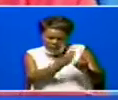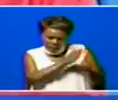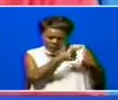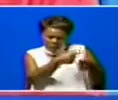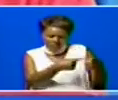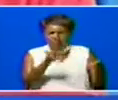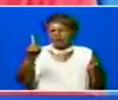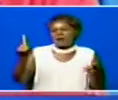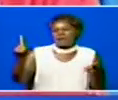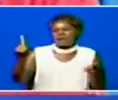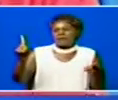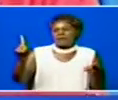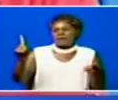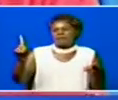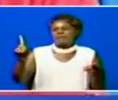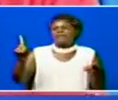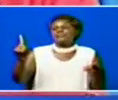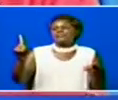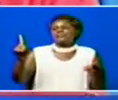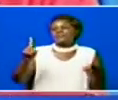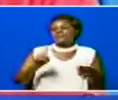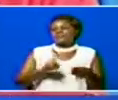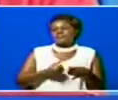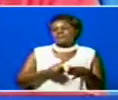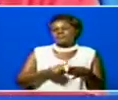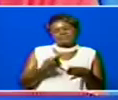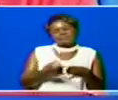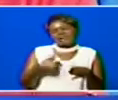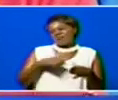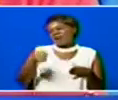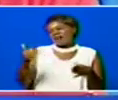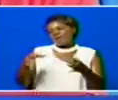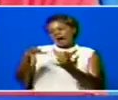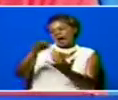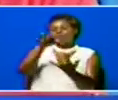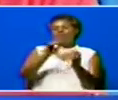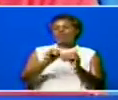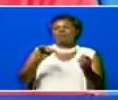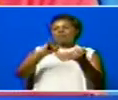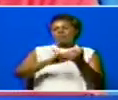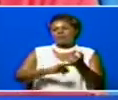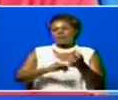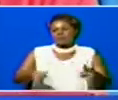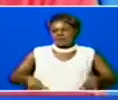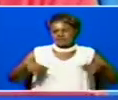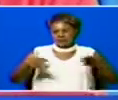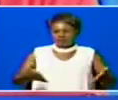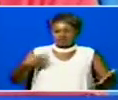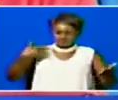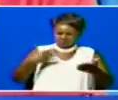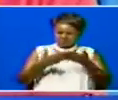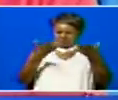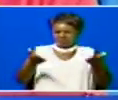tunachumbiana. Then sasa hiyo sikuwa na la kufanya. Ukaolewa na bado uko naye mpaka leo. Tuko